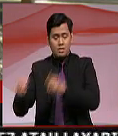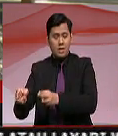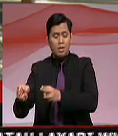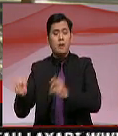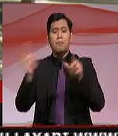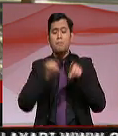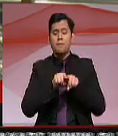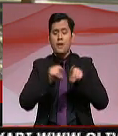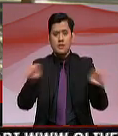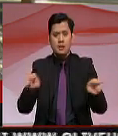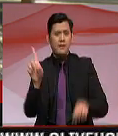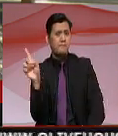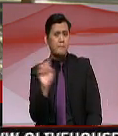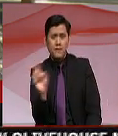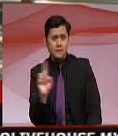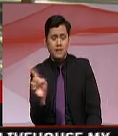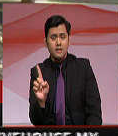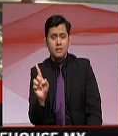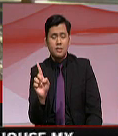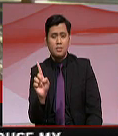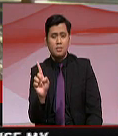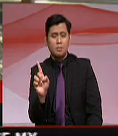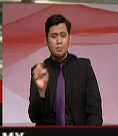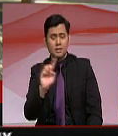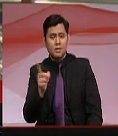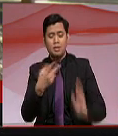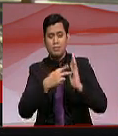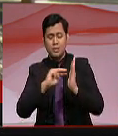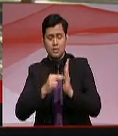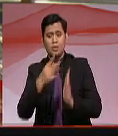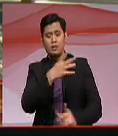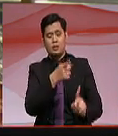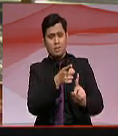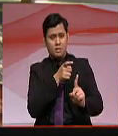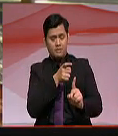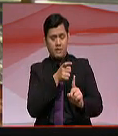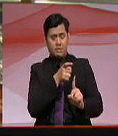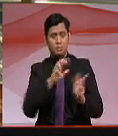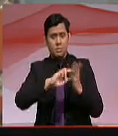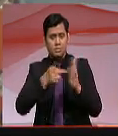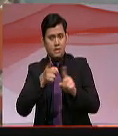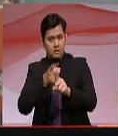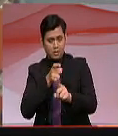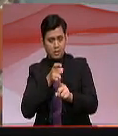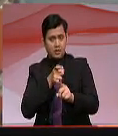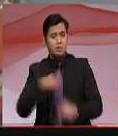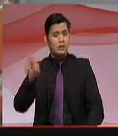sangat dalam mana-mana terma dari segi agama berbanding dengan yang lain.